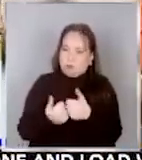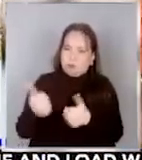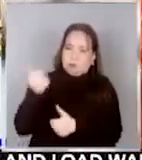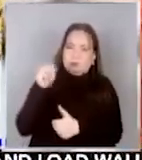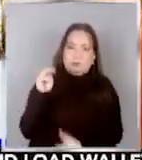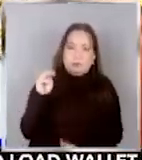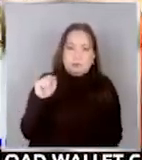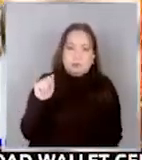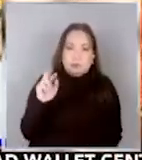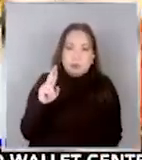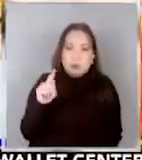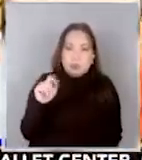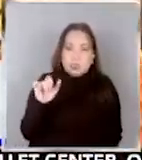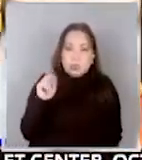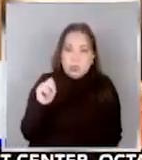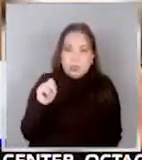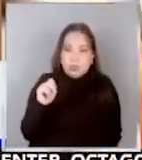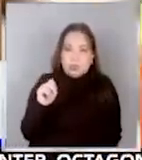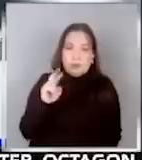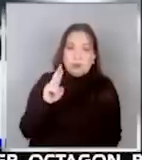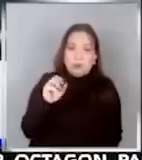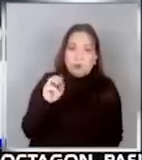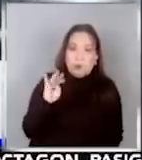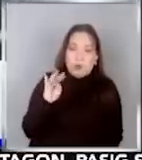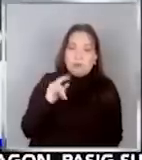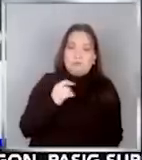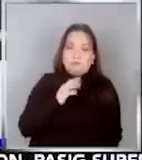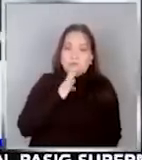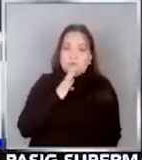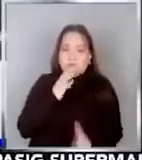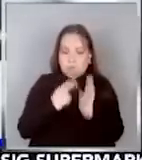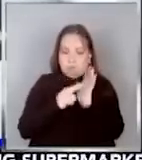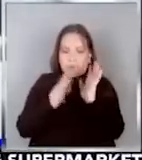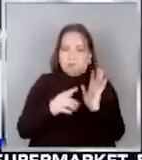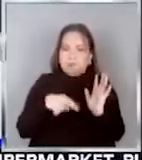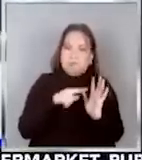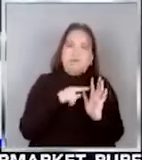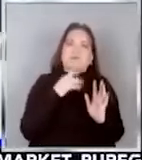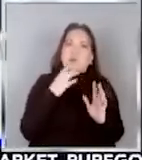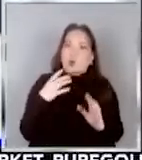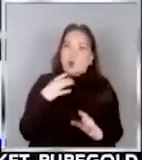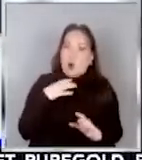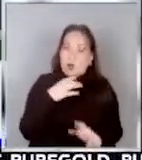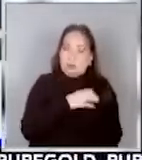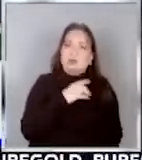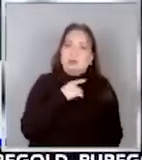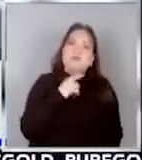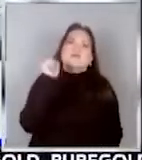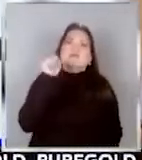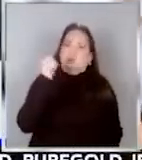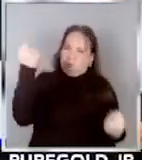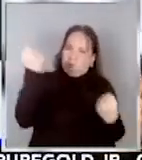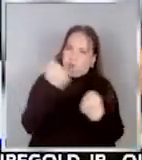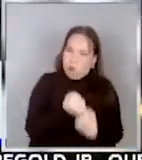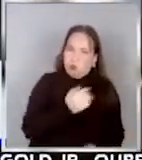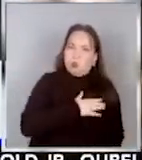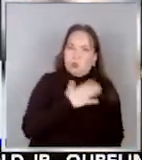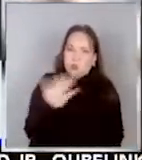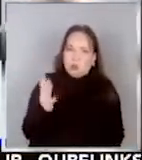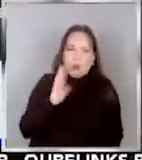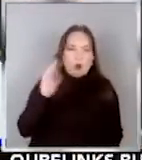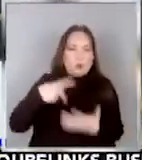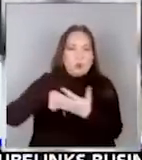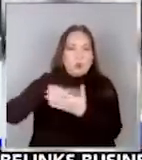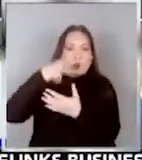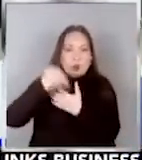sa groundbreaking na gagawin ng Kongreso ang lahat para suportahan ang mga programa ng Pangulo. Paliwanag ng Pangulo,